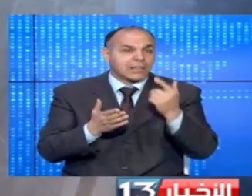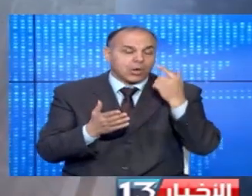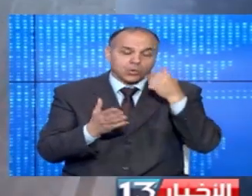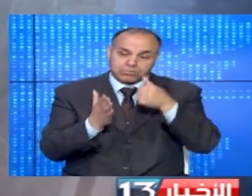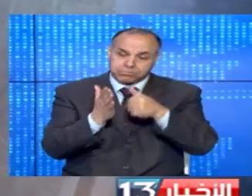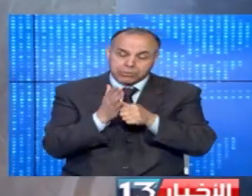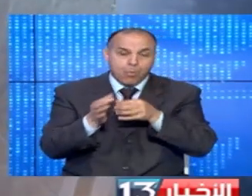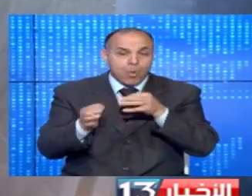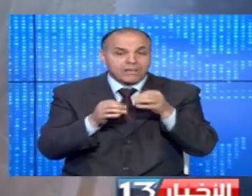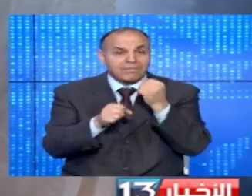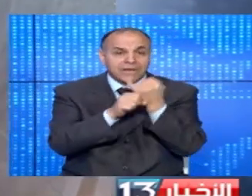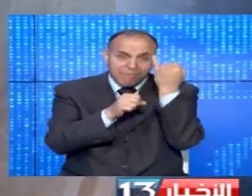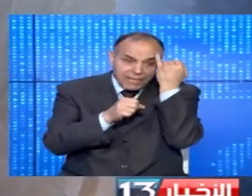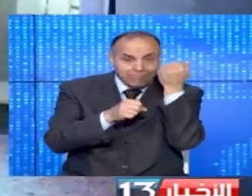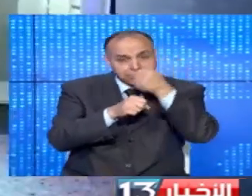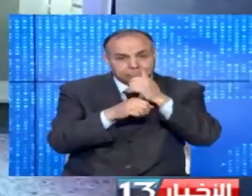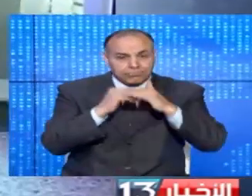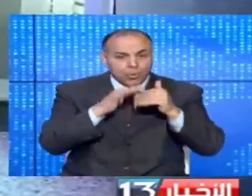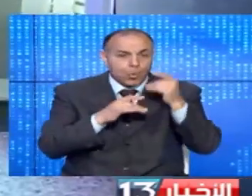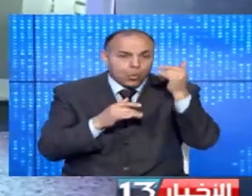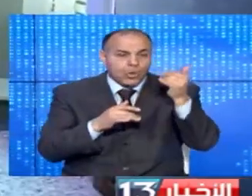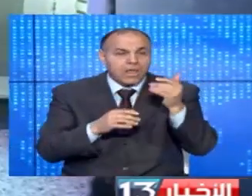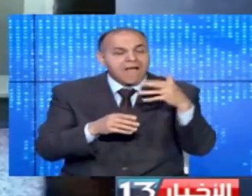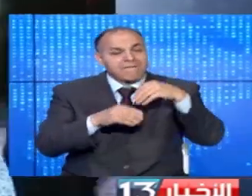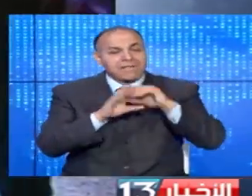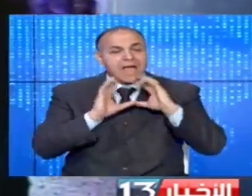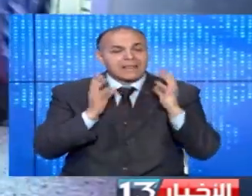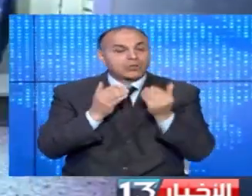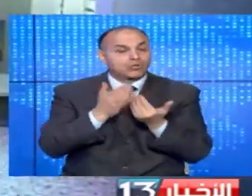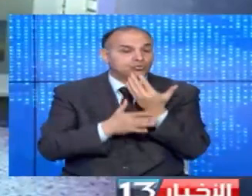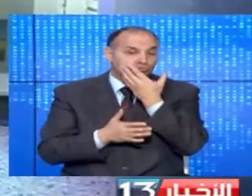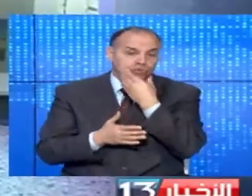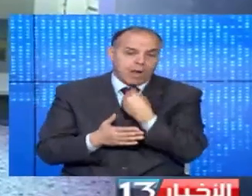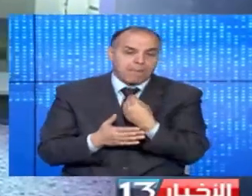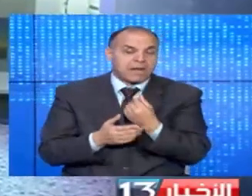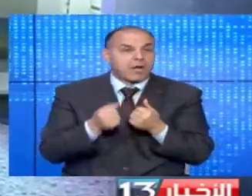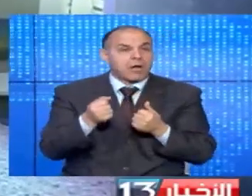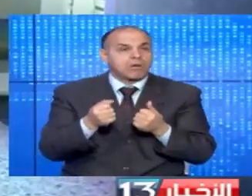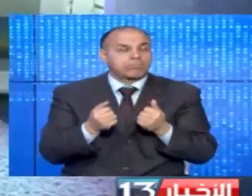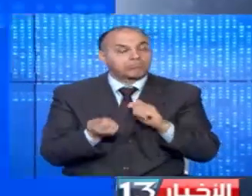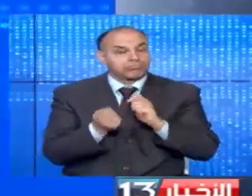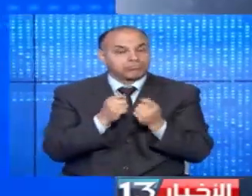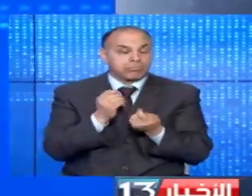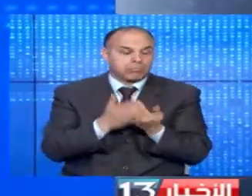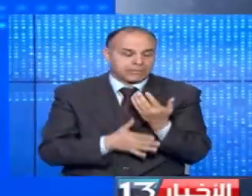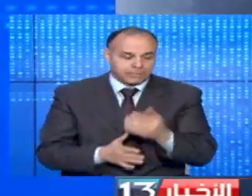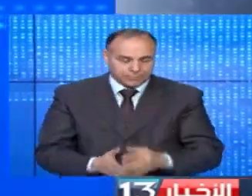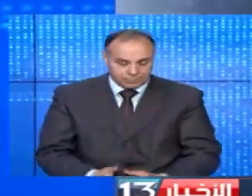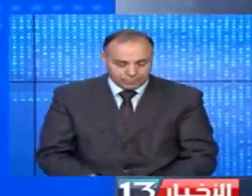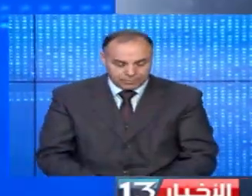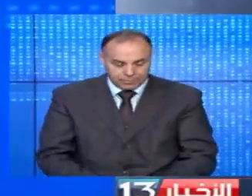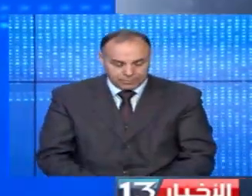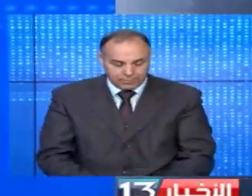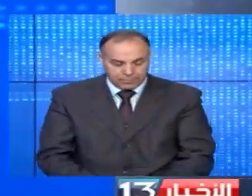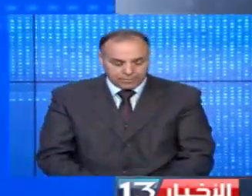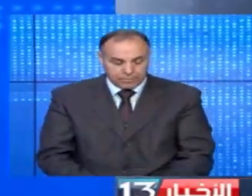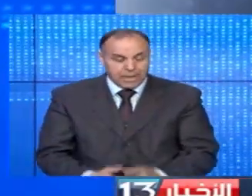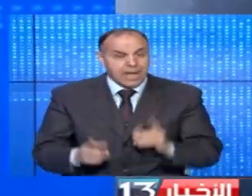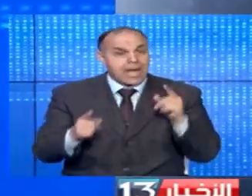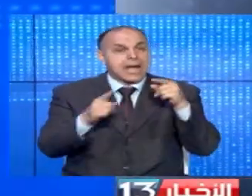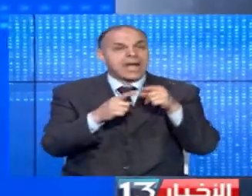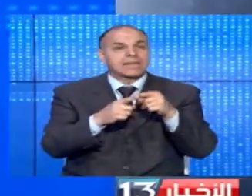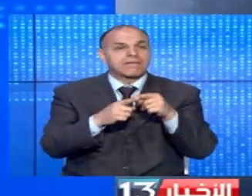مهندس المبتكر الذي يجعل الفضاء الداخليه جميل ويحلوا فيها المقاومه بهدف